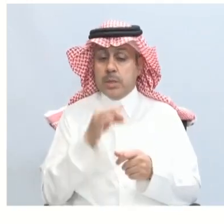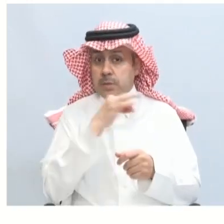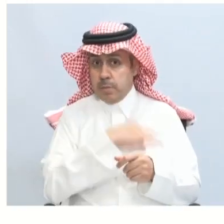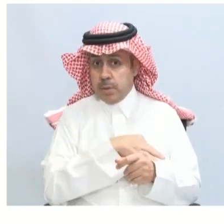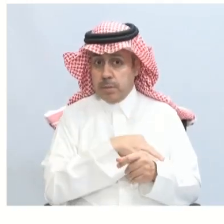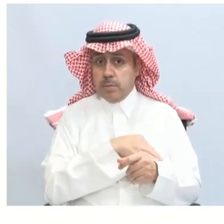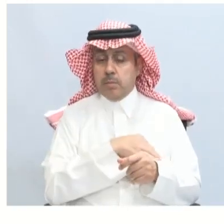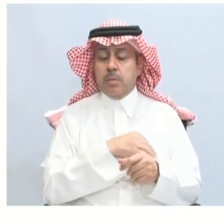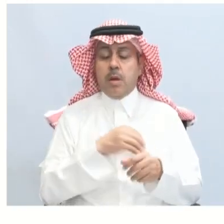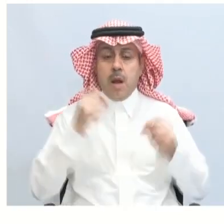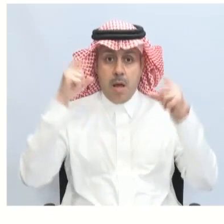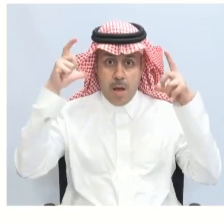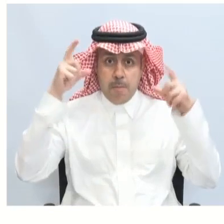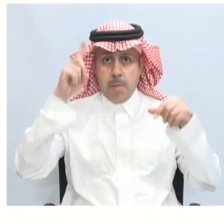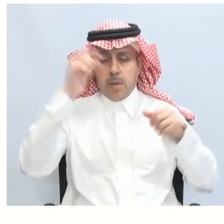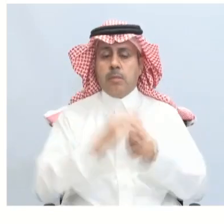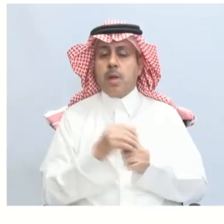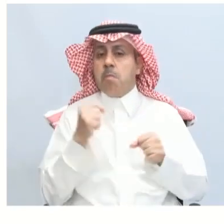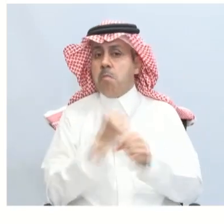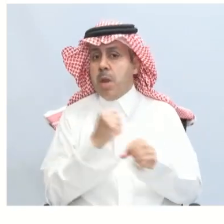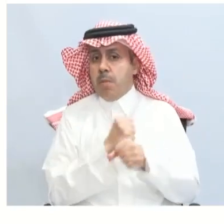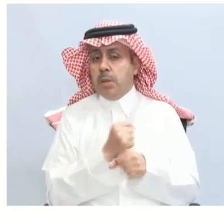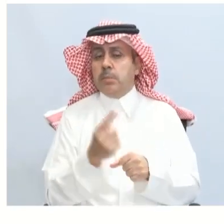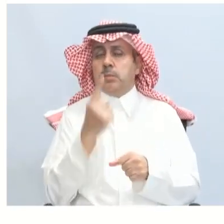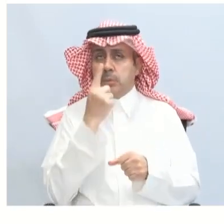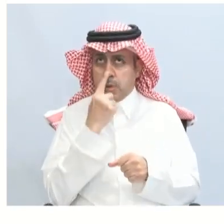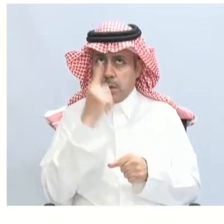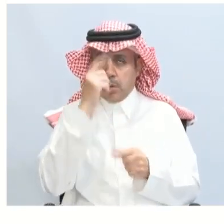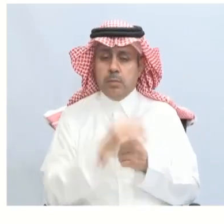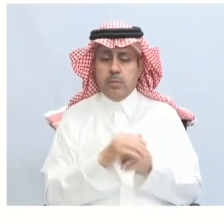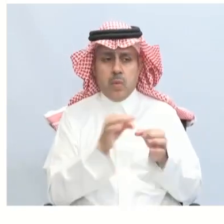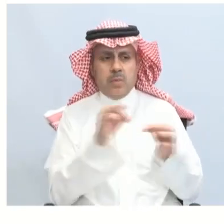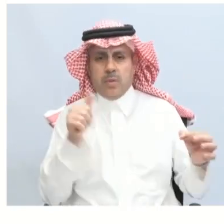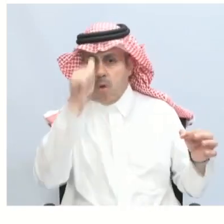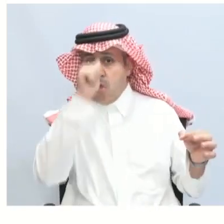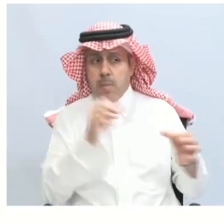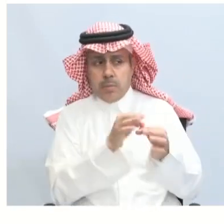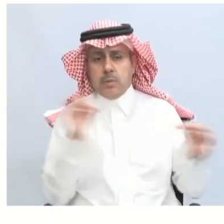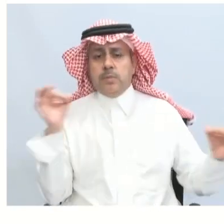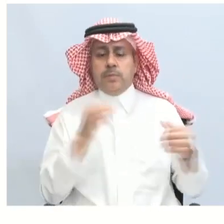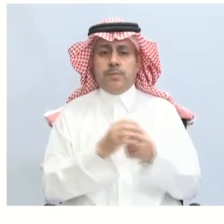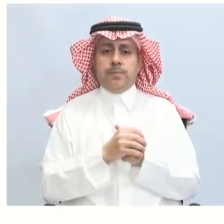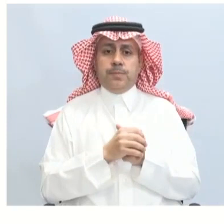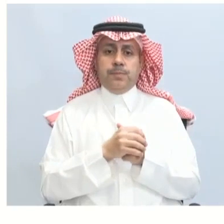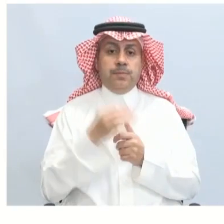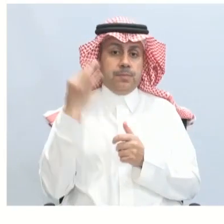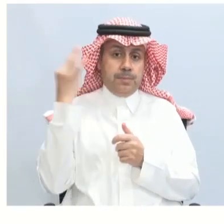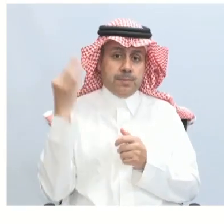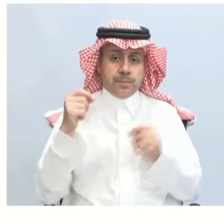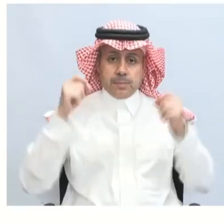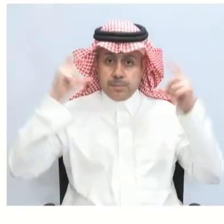منها العالم بالله ومن عمل بطاعه الله وابتعد عن سخط الله الخيار الثالث